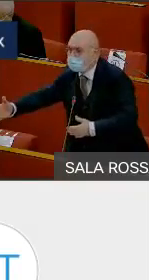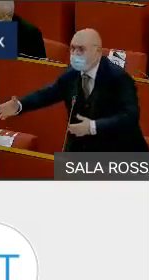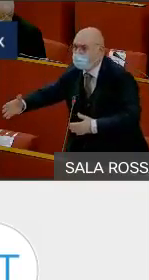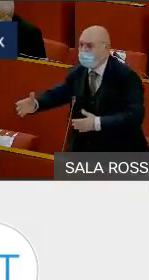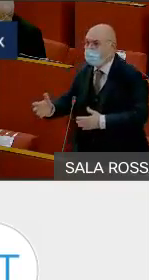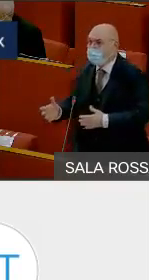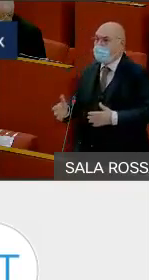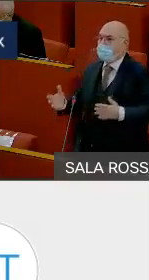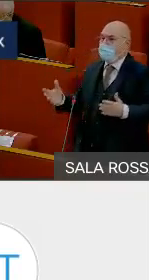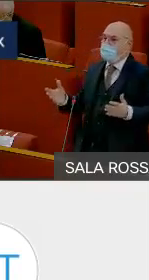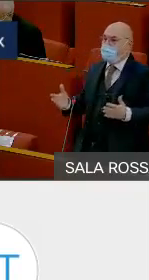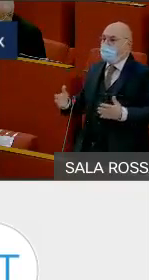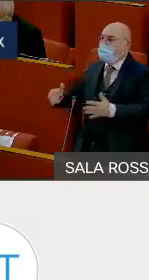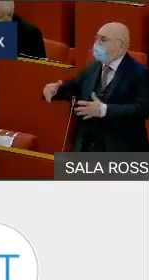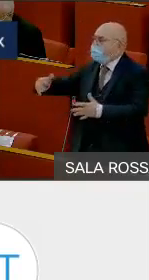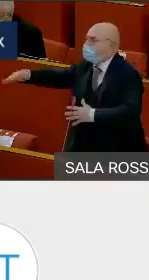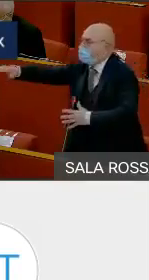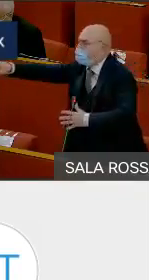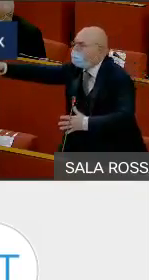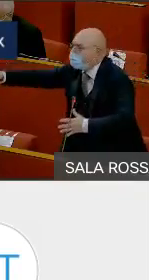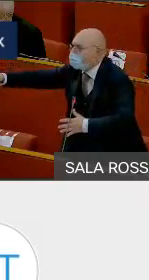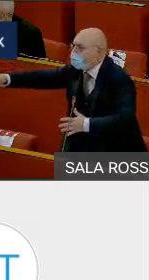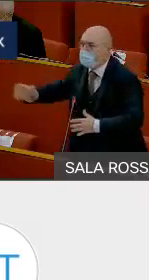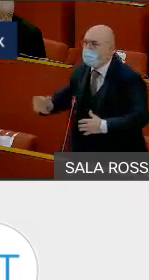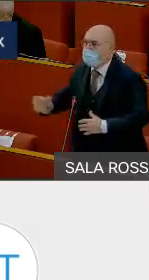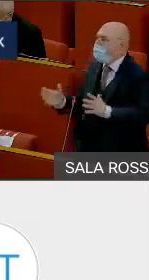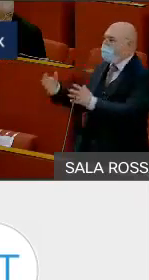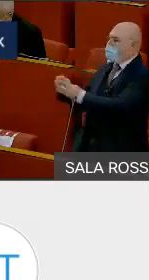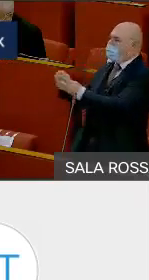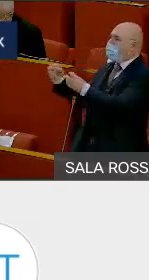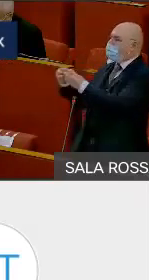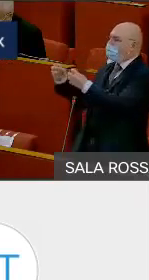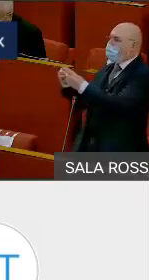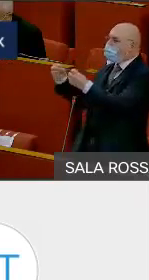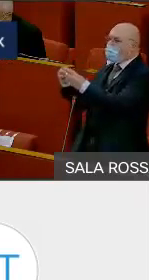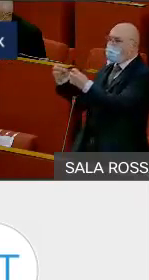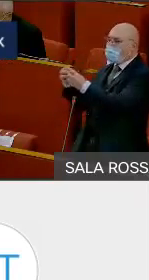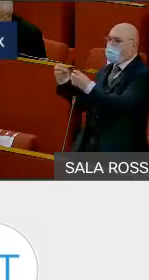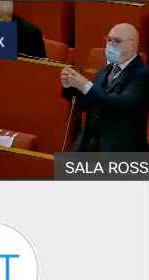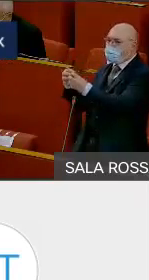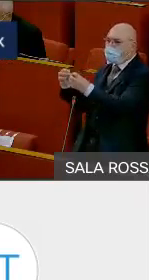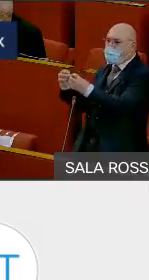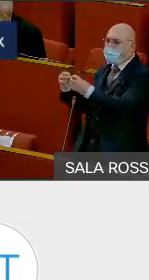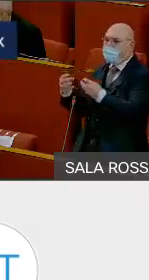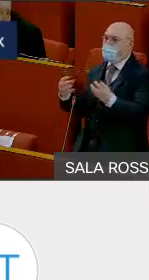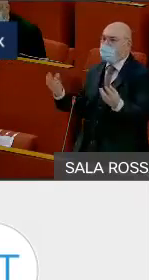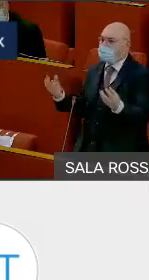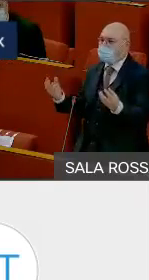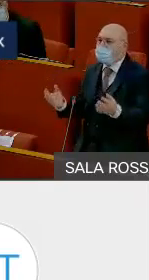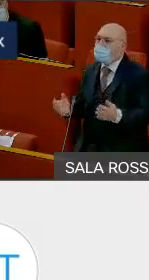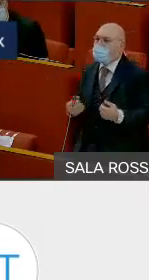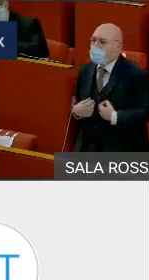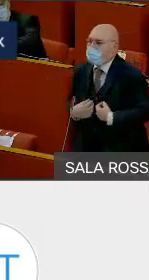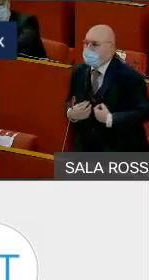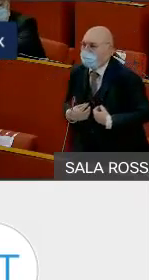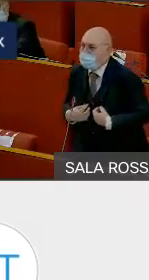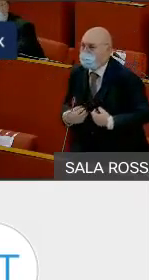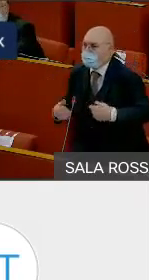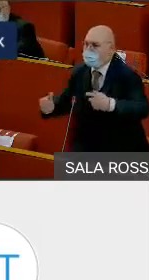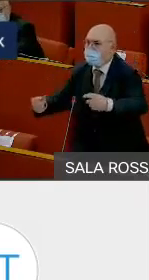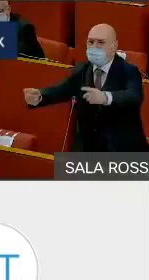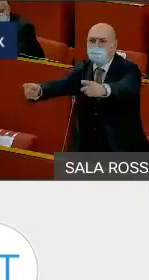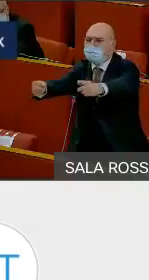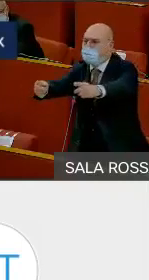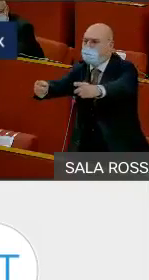suo terreno o del terreno del vicino a un conflitto tra i due proprietari e di conseguenza come potevo io